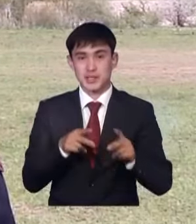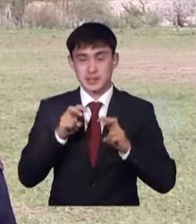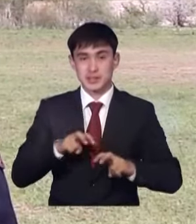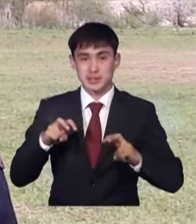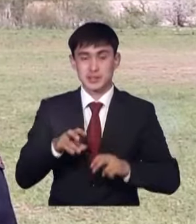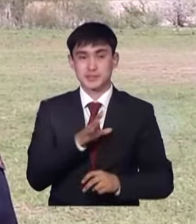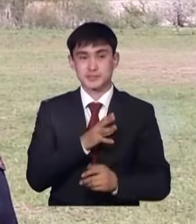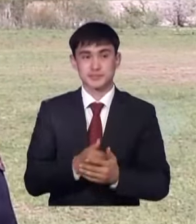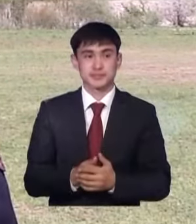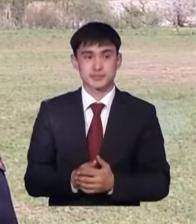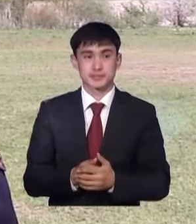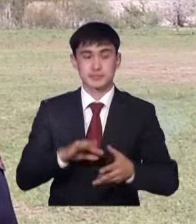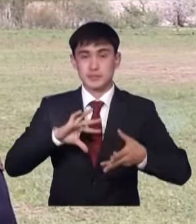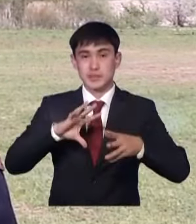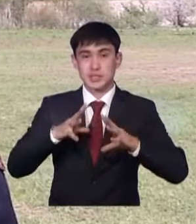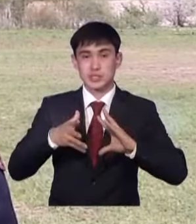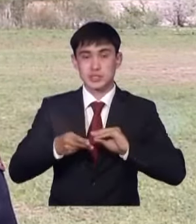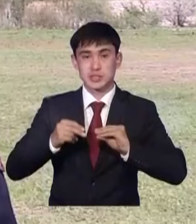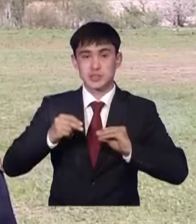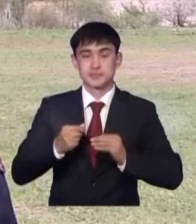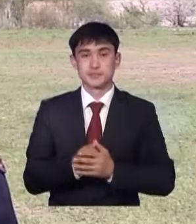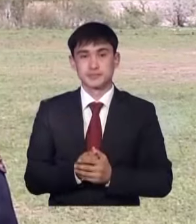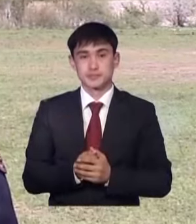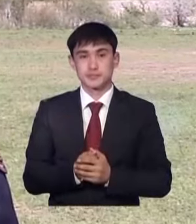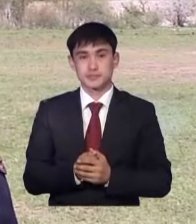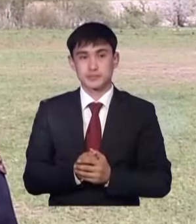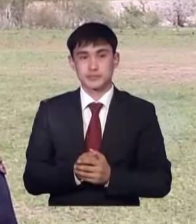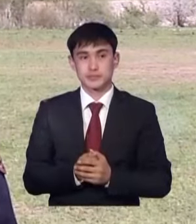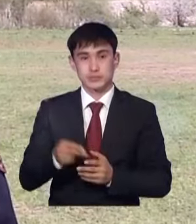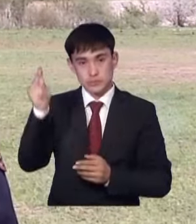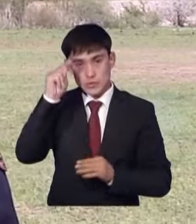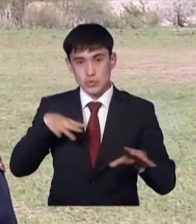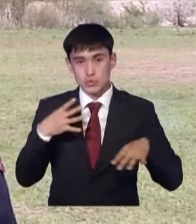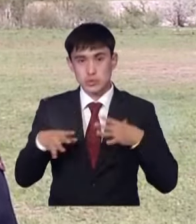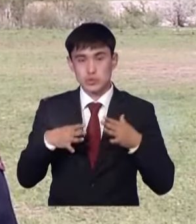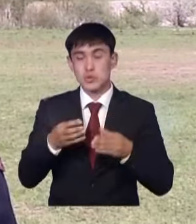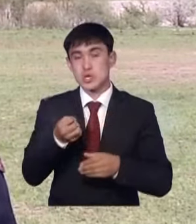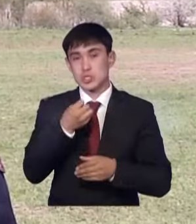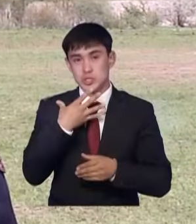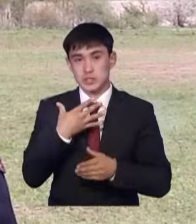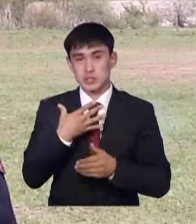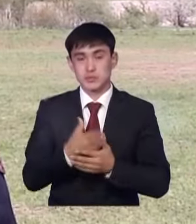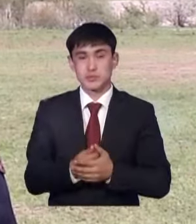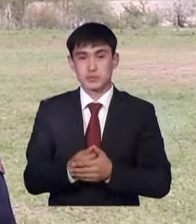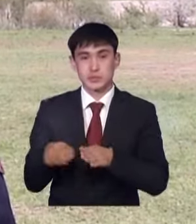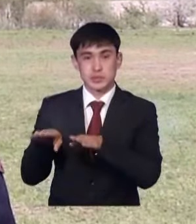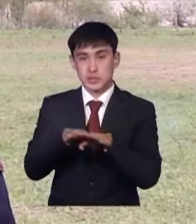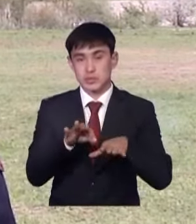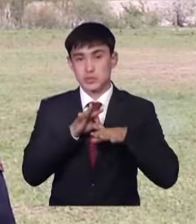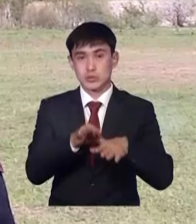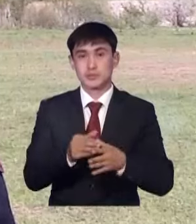тексердік. Нәтижесінде жалпы оқу жаттығу жақсы деңгейде